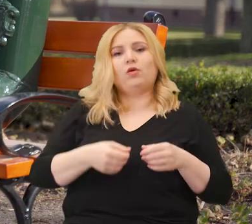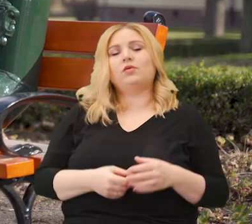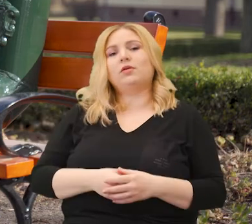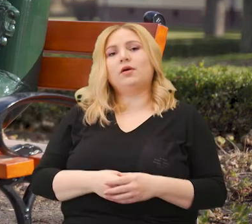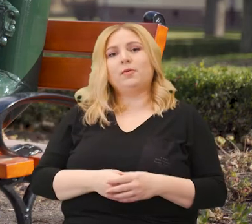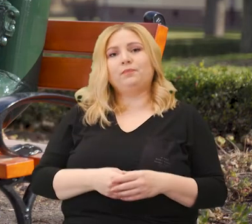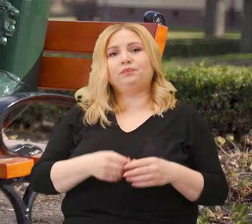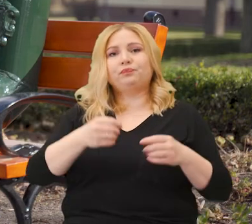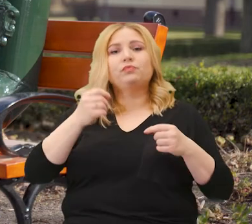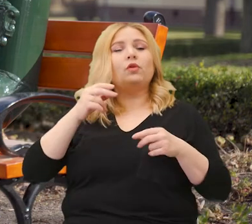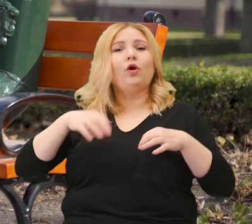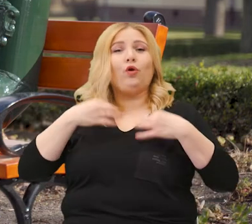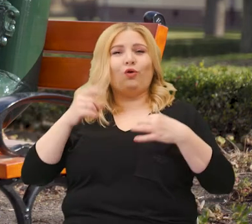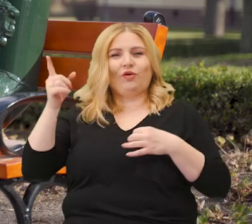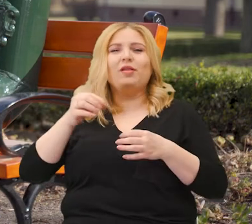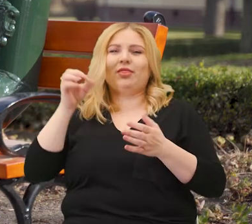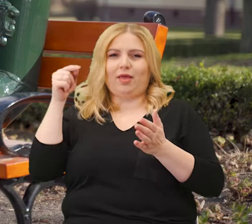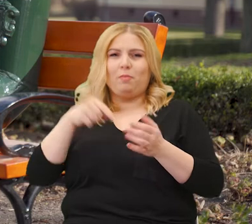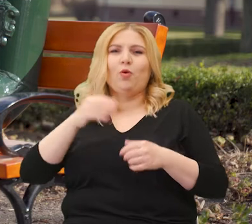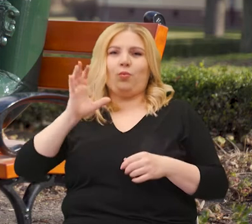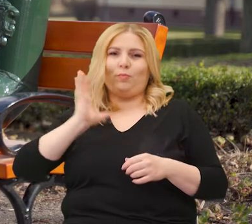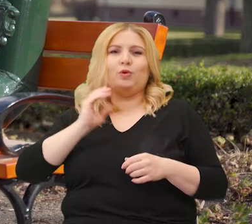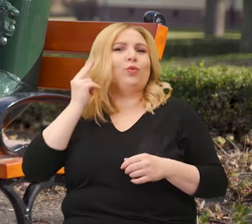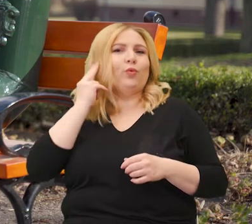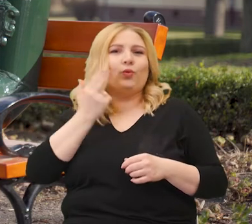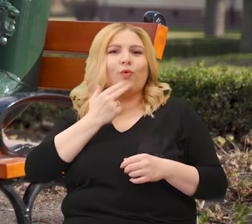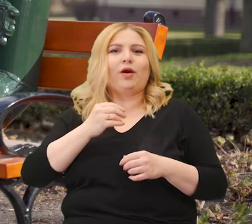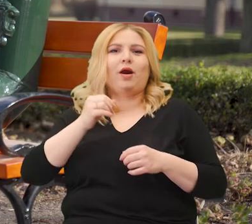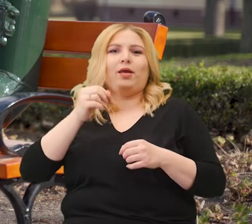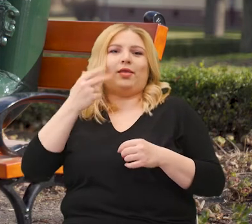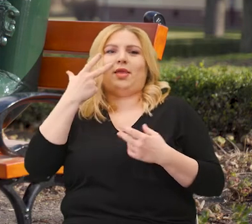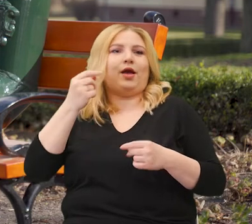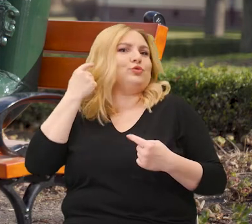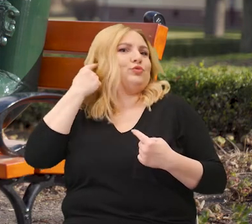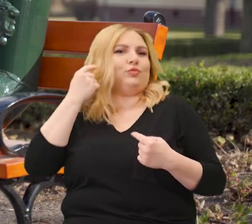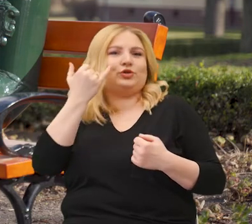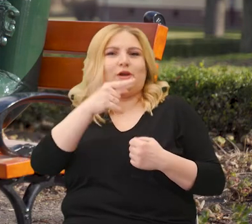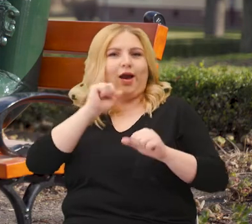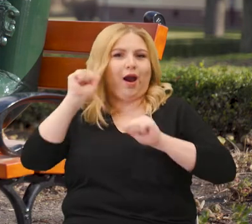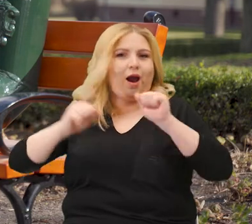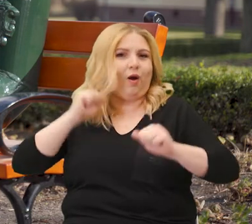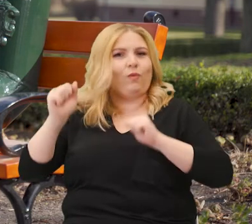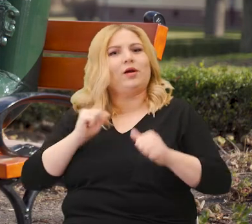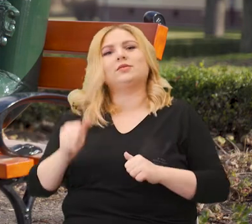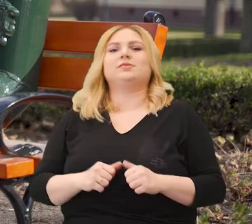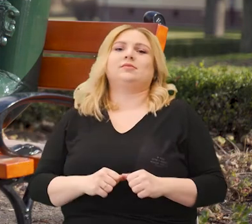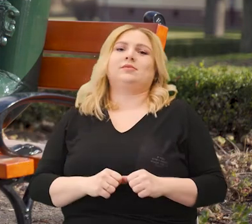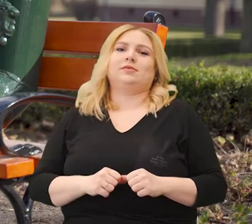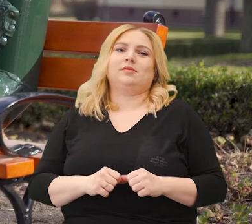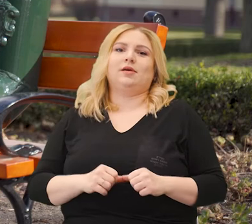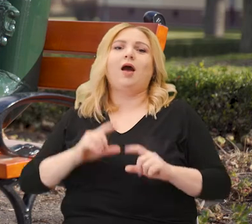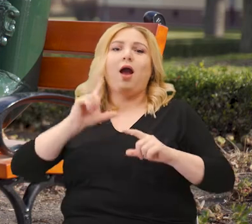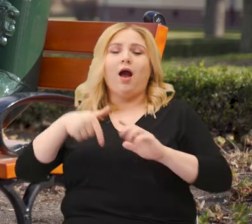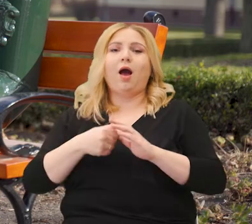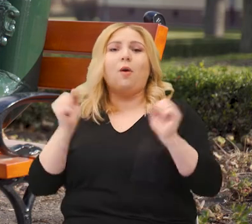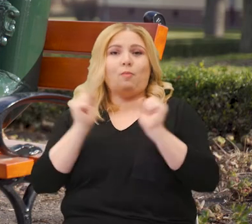wysypali brzęczący łup na podłogę. Rodzice musieliby być głusi i pozbawieni systemu nerwowego, gdyby się mieli w tej sytuacji nie obudzić. A